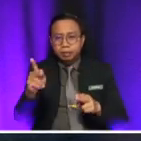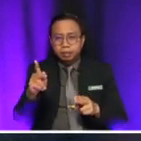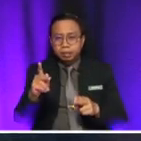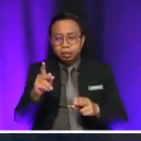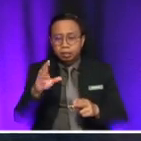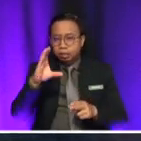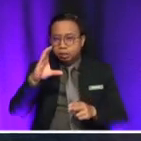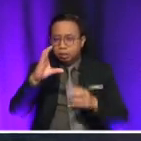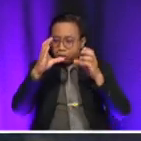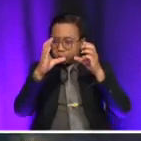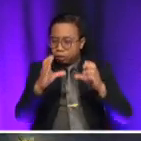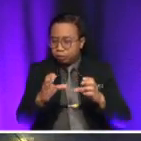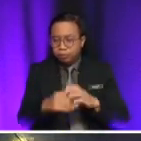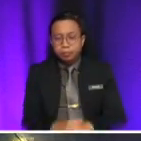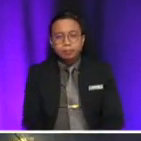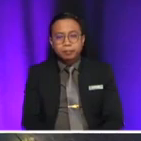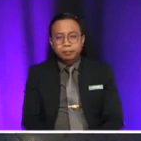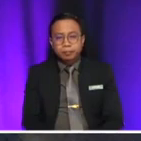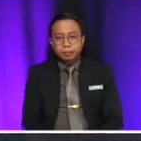Oke nama kalian